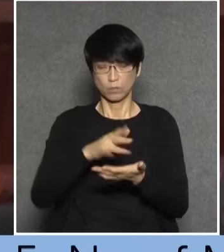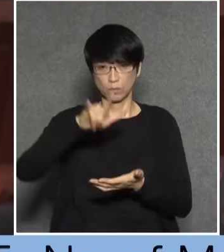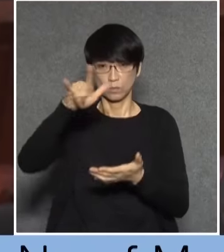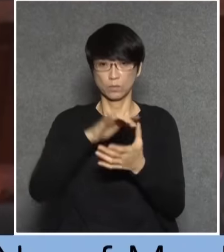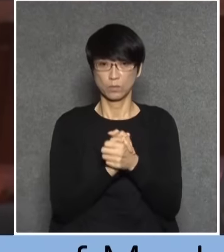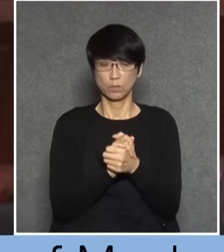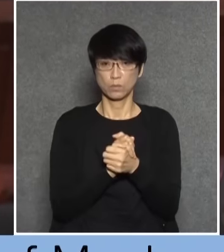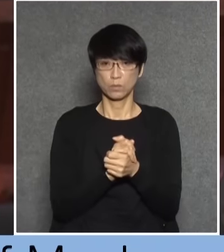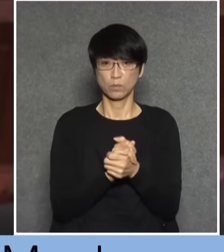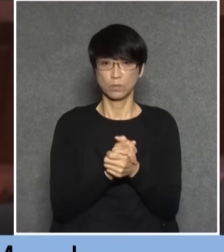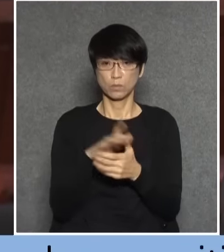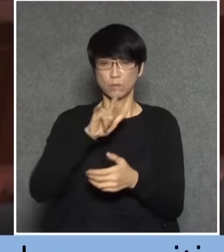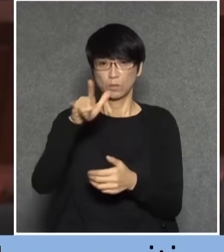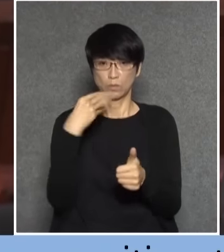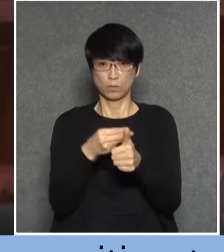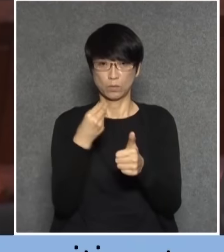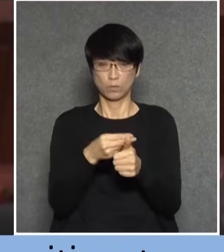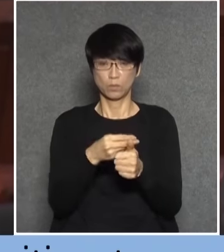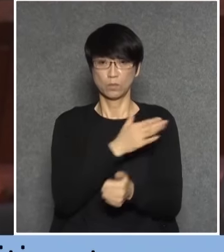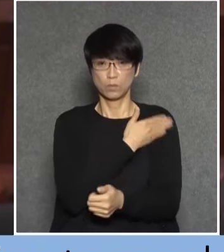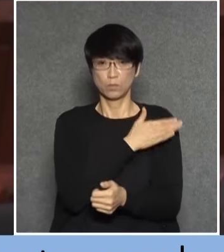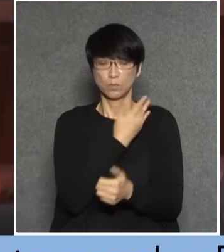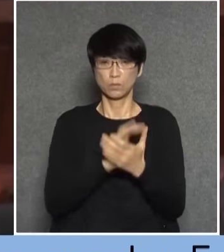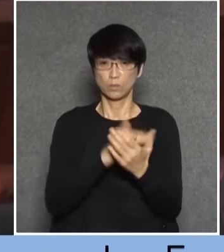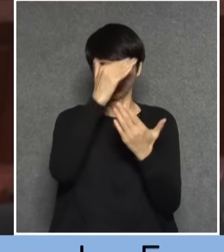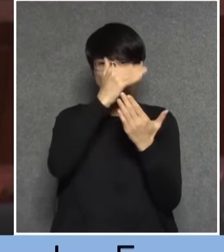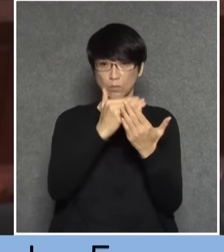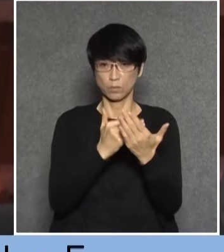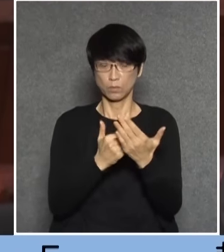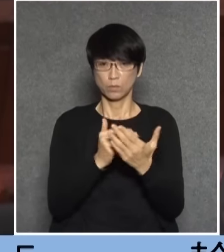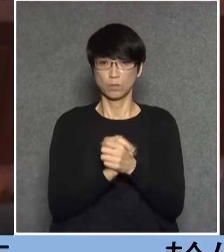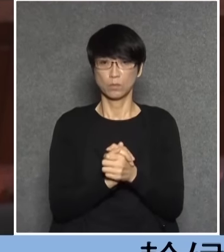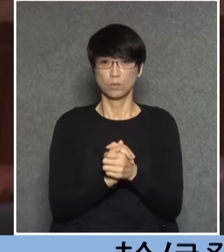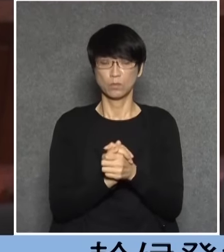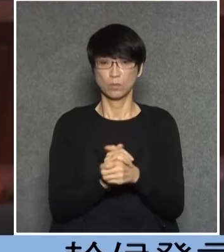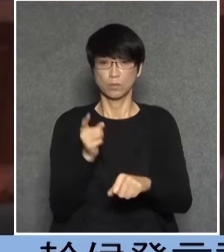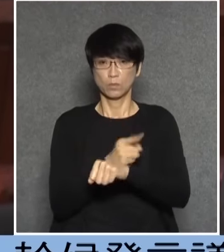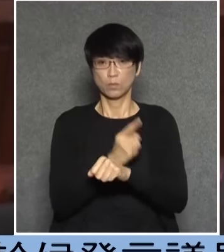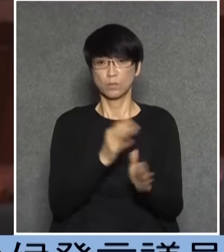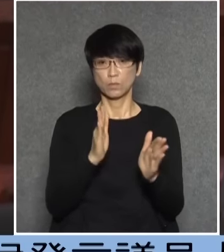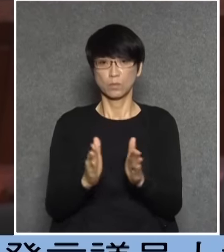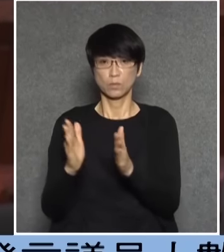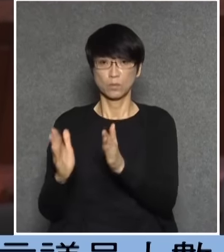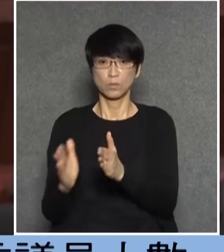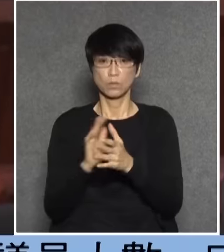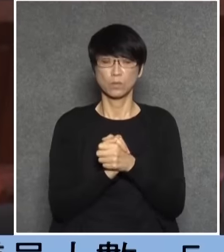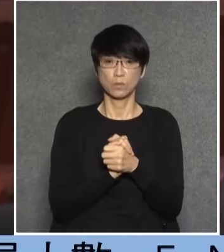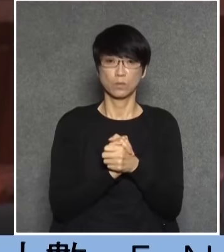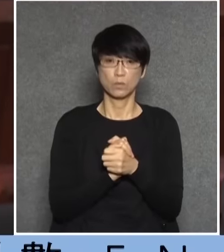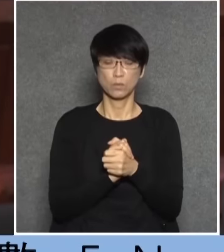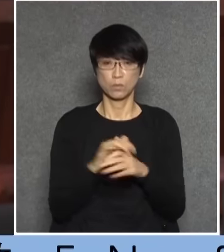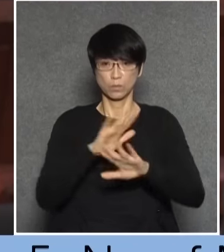就空管人員的培訓、運作程序和新系統的過渡安排等進行整體安全評